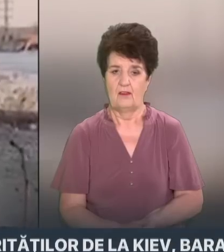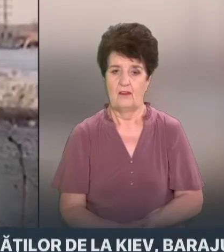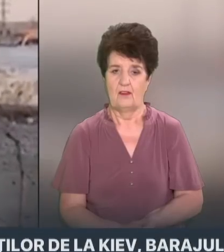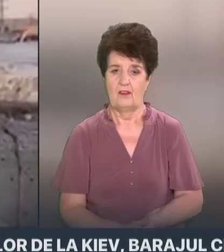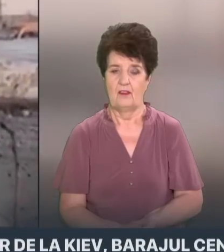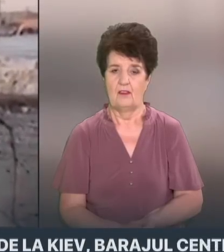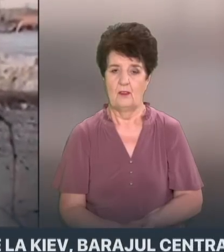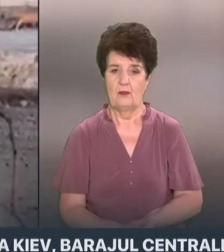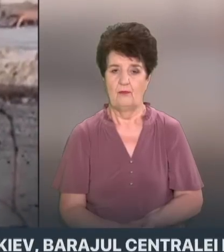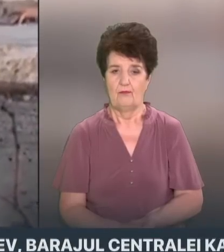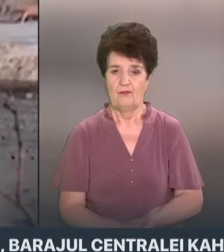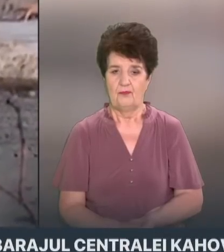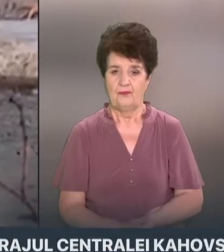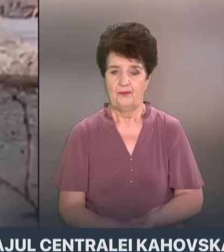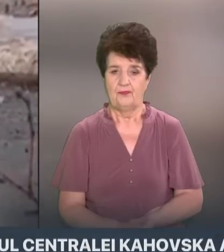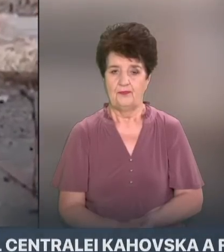И прилетов не было.